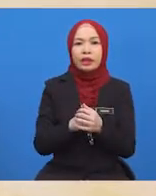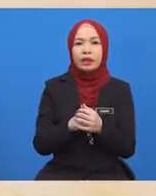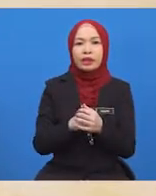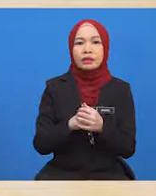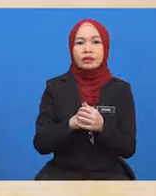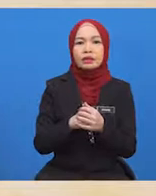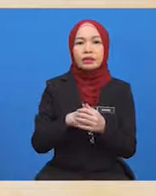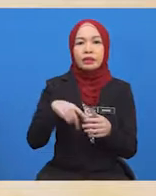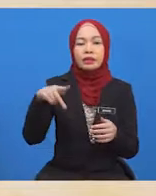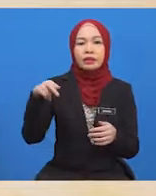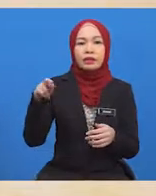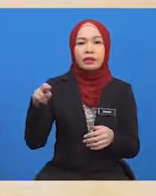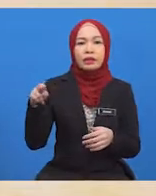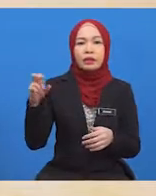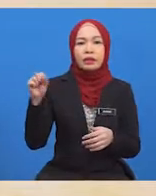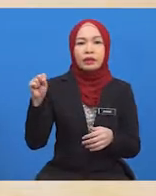satah ABCD.